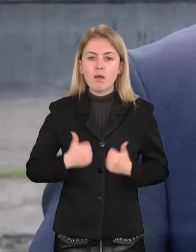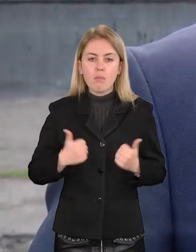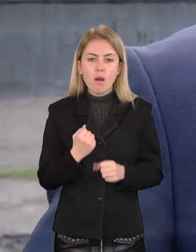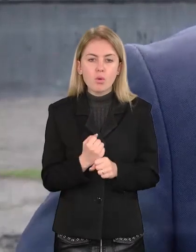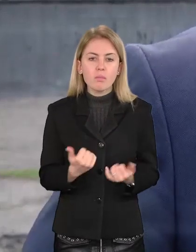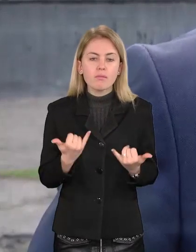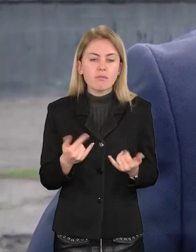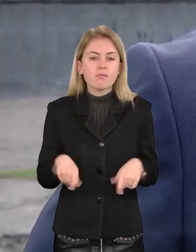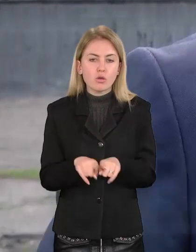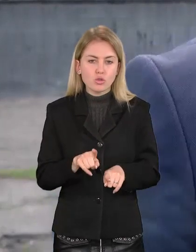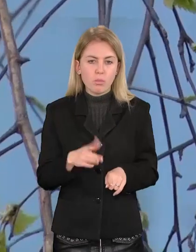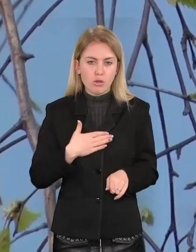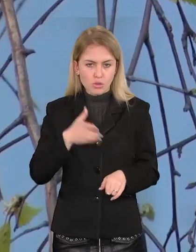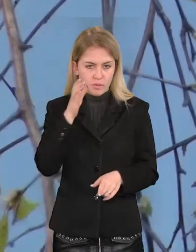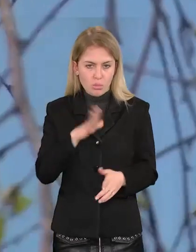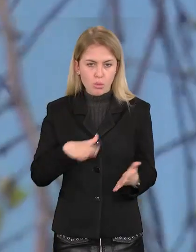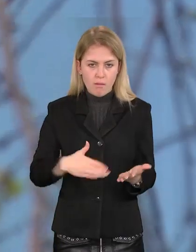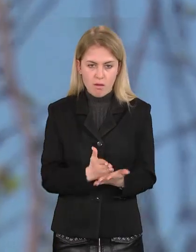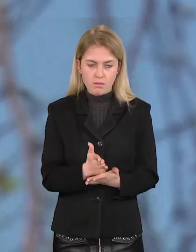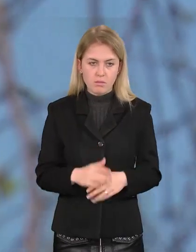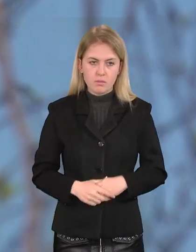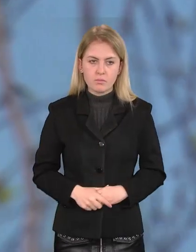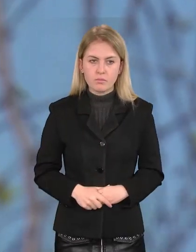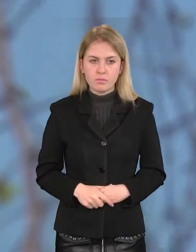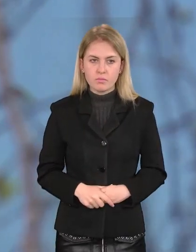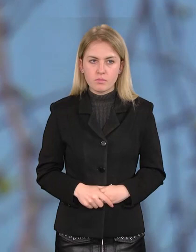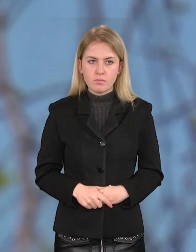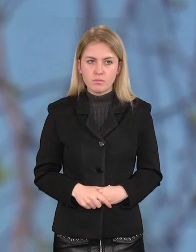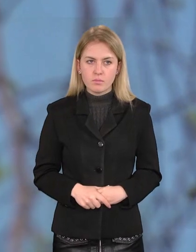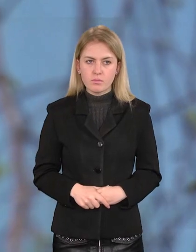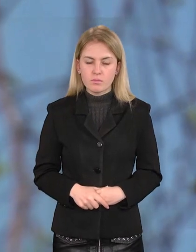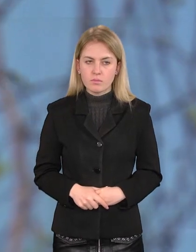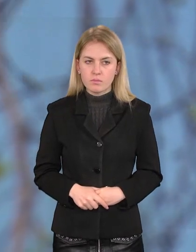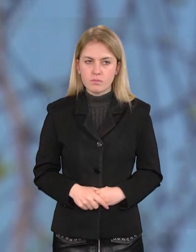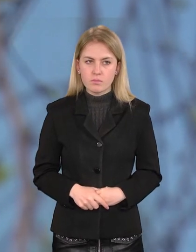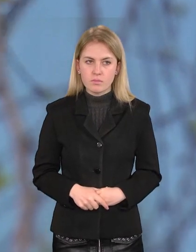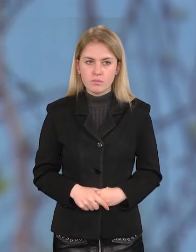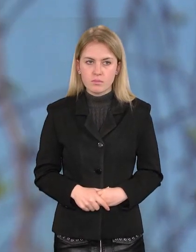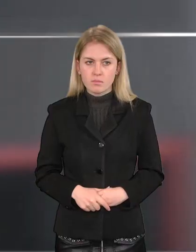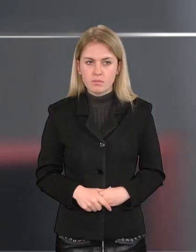освіта у нас була якісна і модернова. Ірина Дворниченко, Володимир Волік, новини СТС.